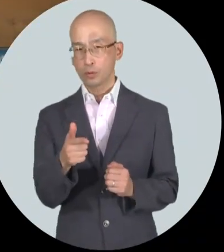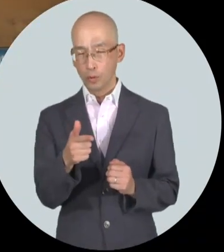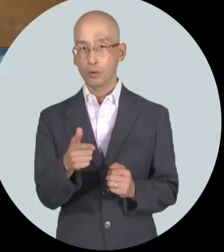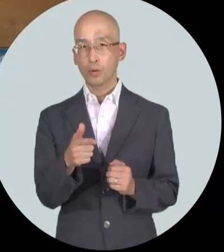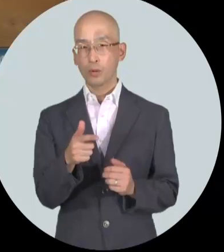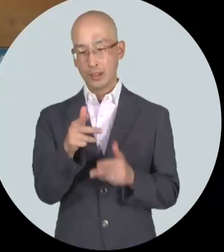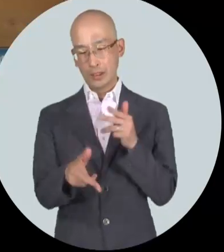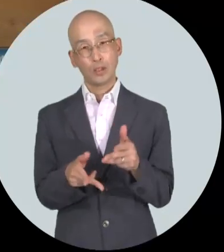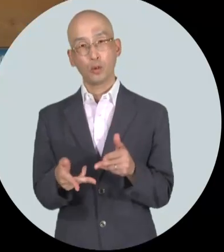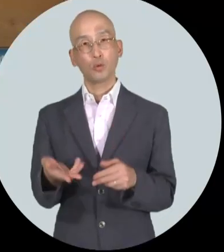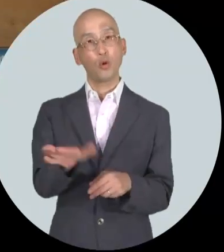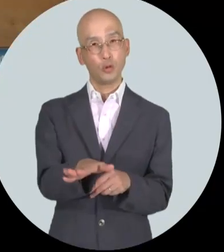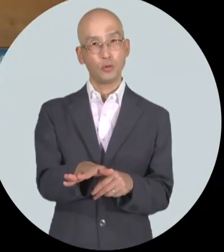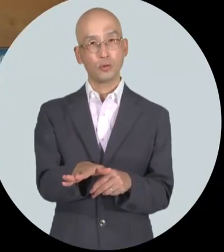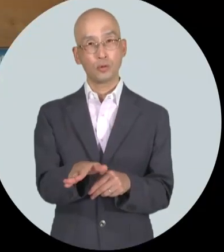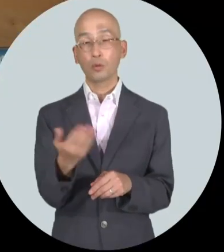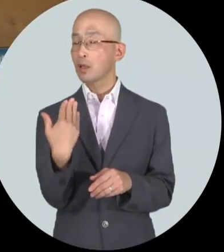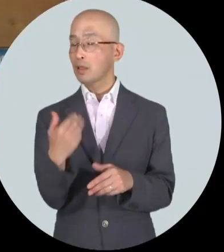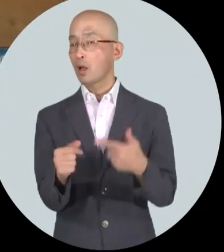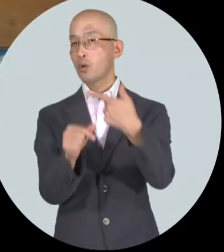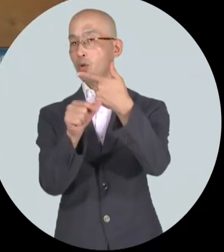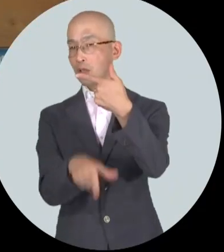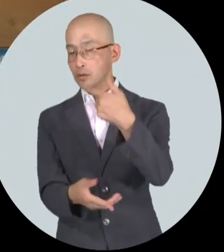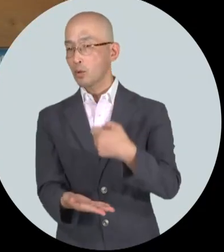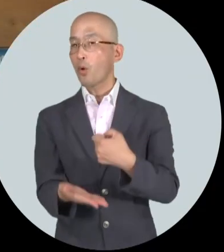入等ということで、6月補正で、